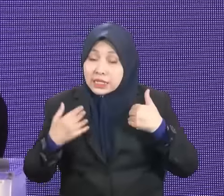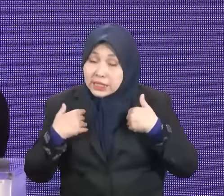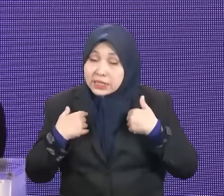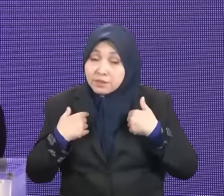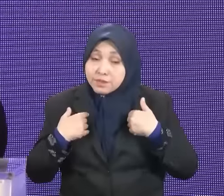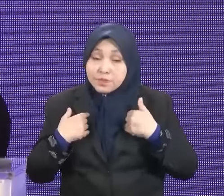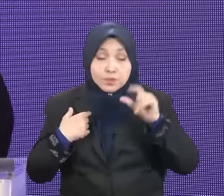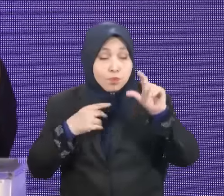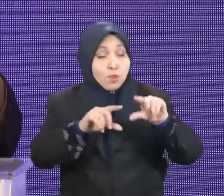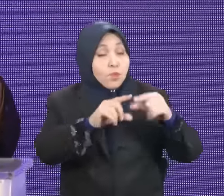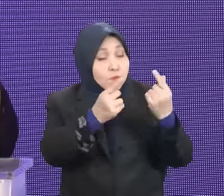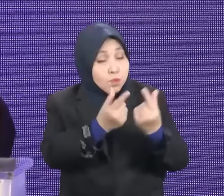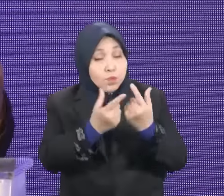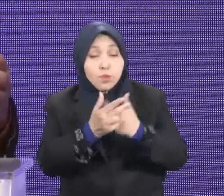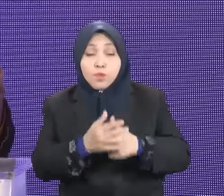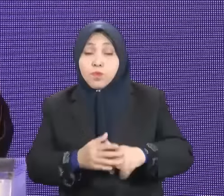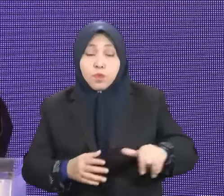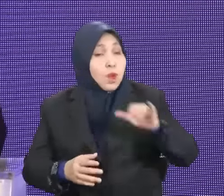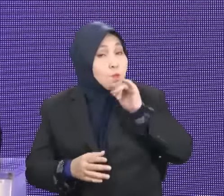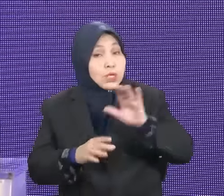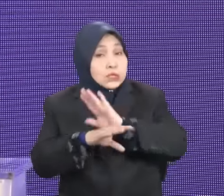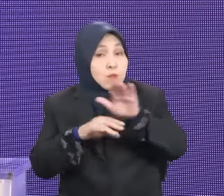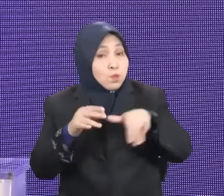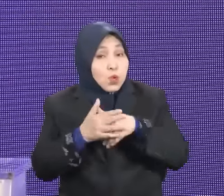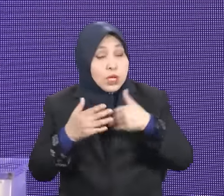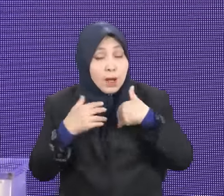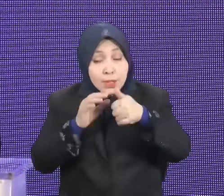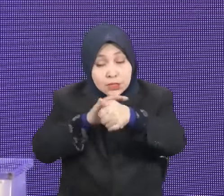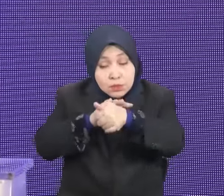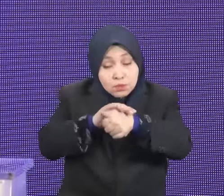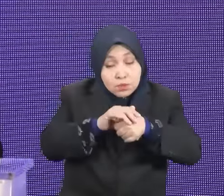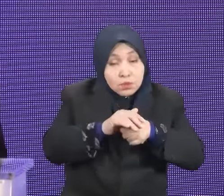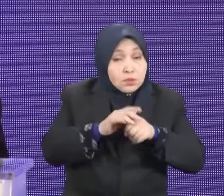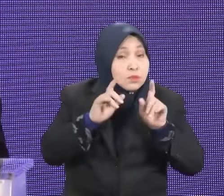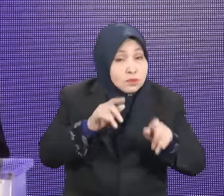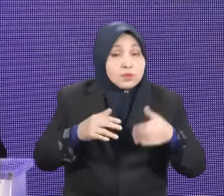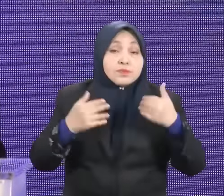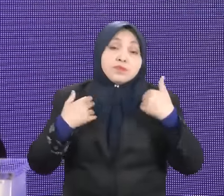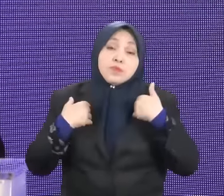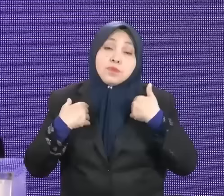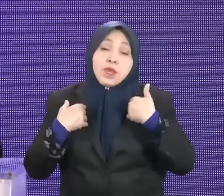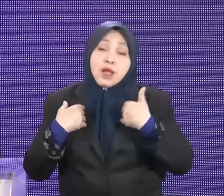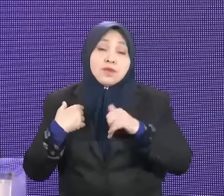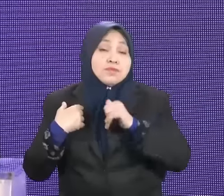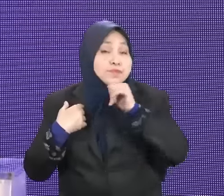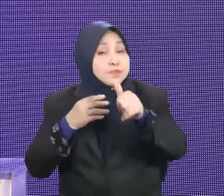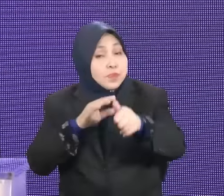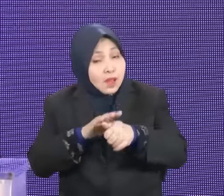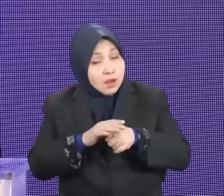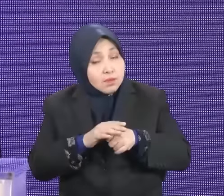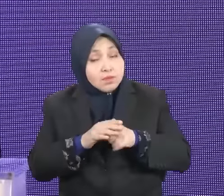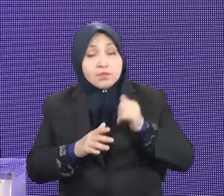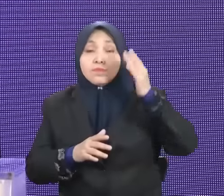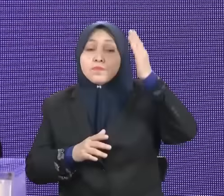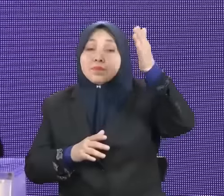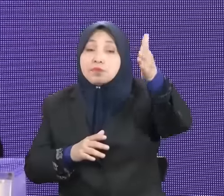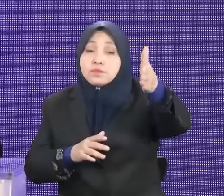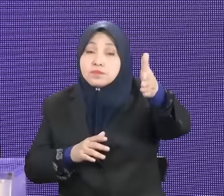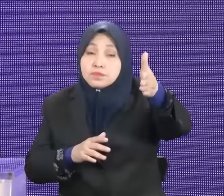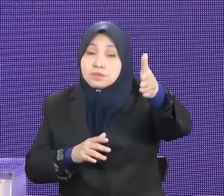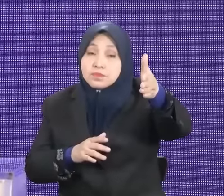satu kumpulan daripada mereka bukan semua yang menyembunyikan Jadi mesti ada yang tidak menyembunyikan yang akan